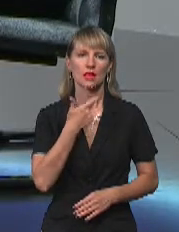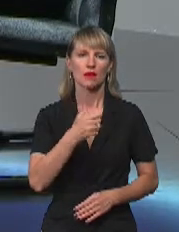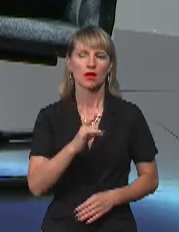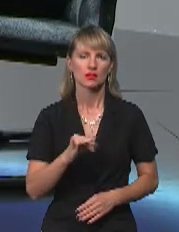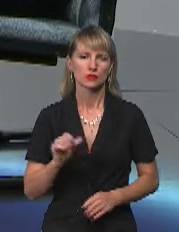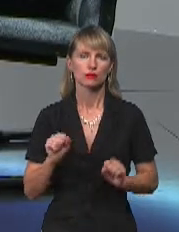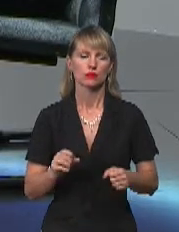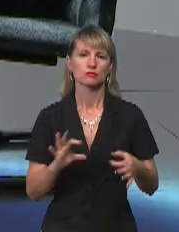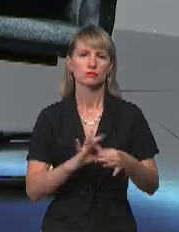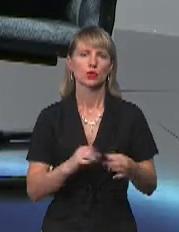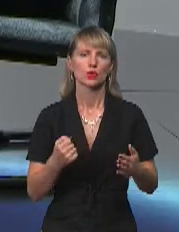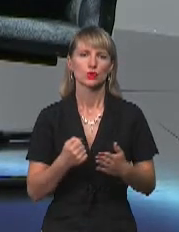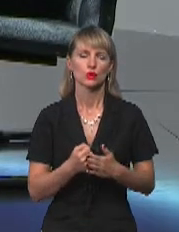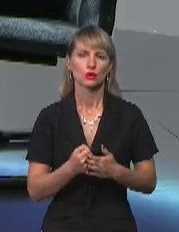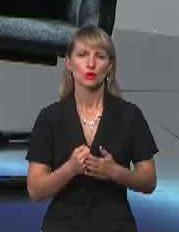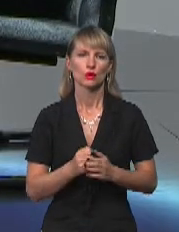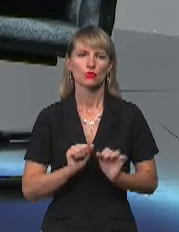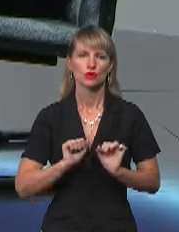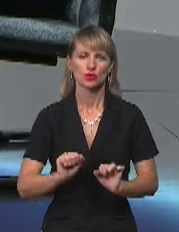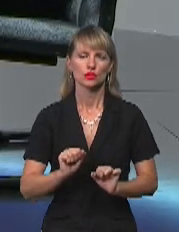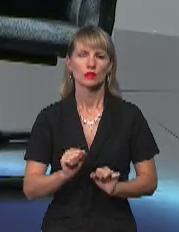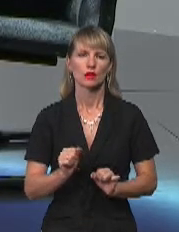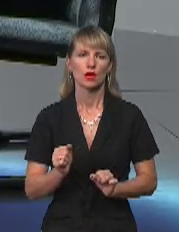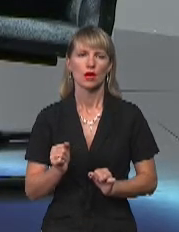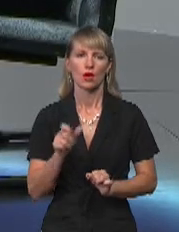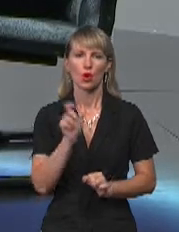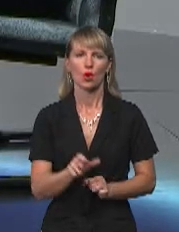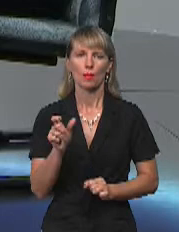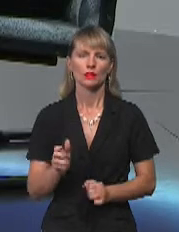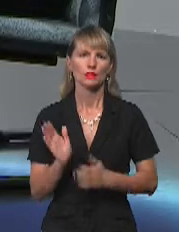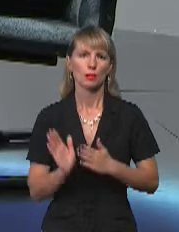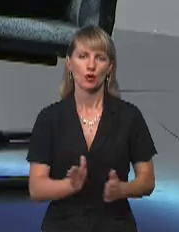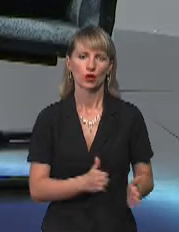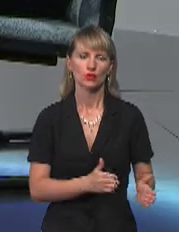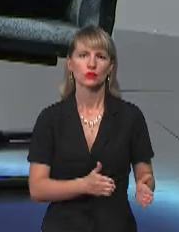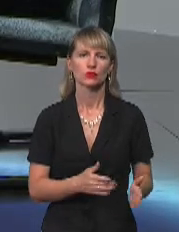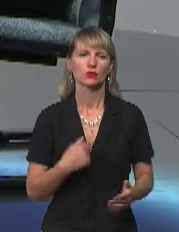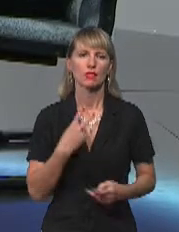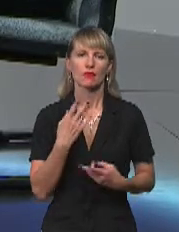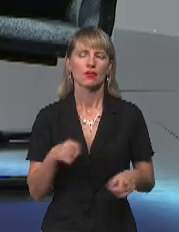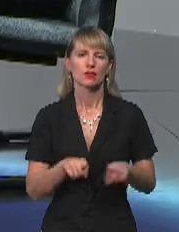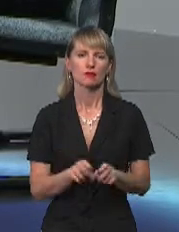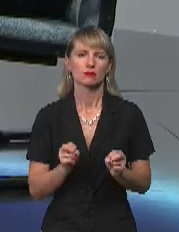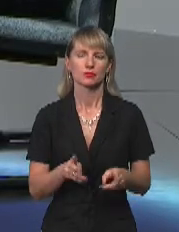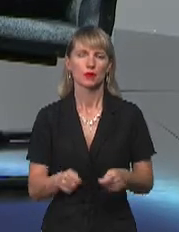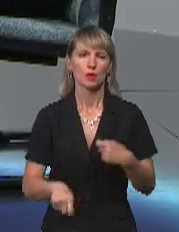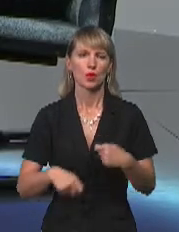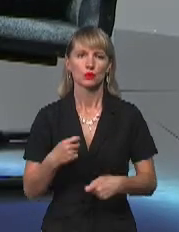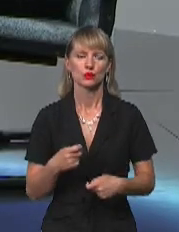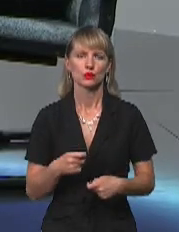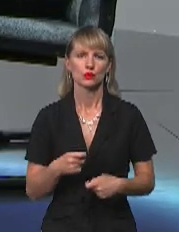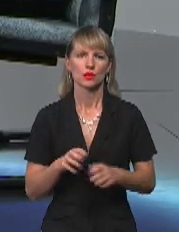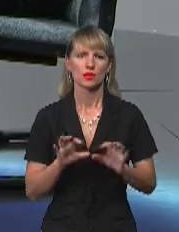можуть залучатися до охорони громадського порядку. Тому я не бачу тут таких аж ризиків порушення конституційних